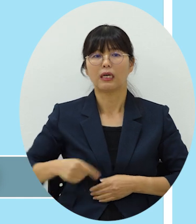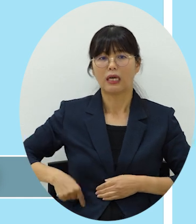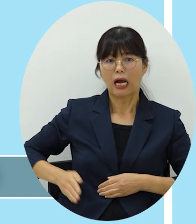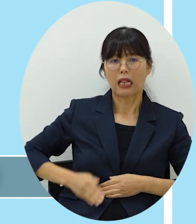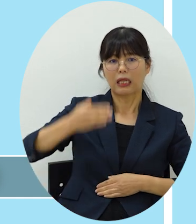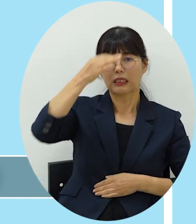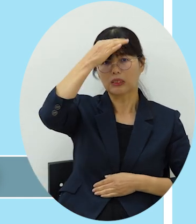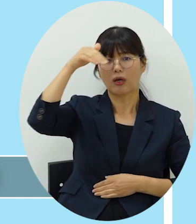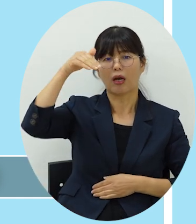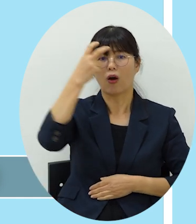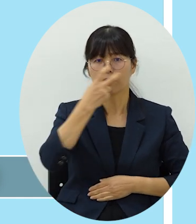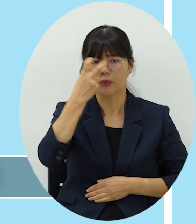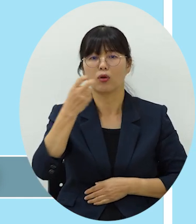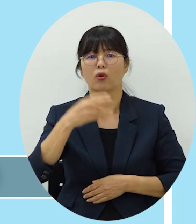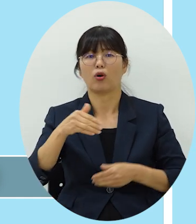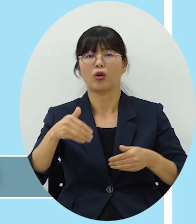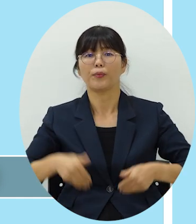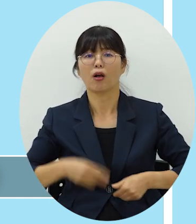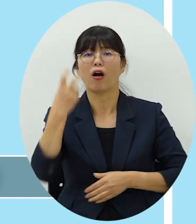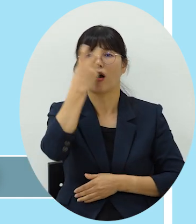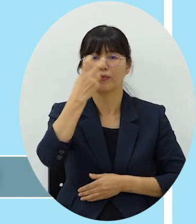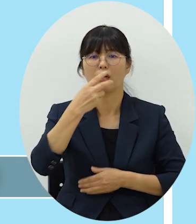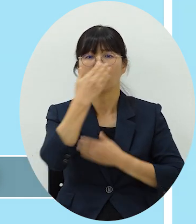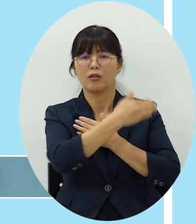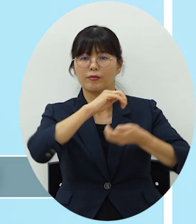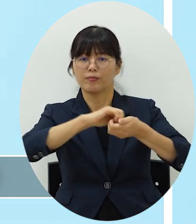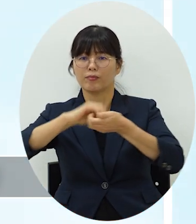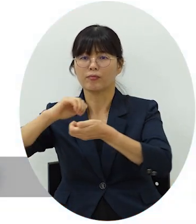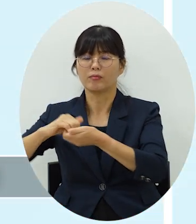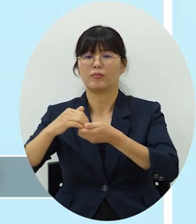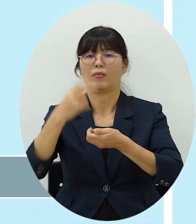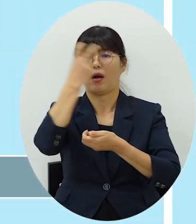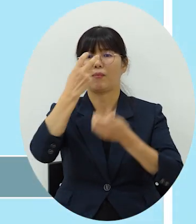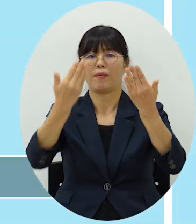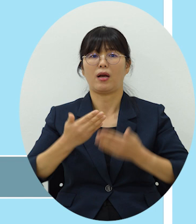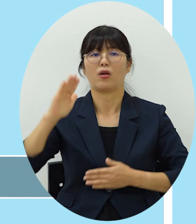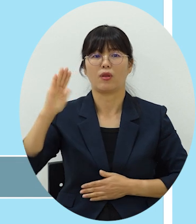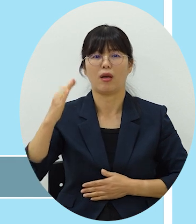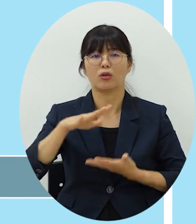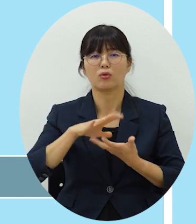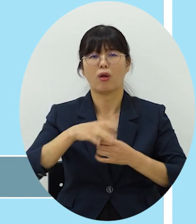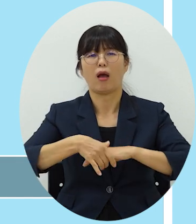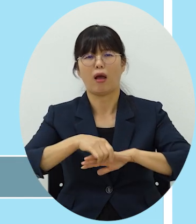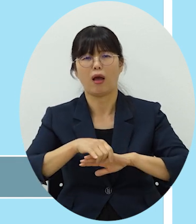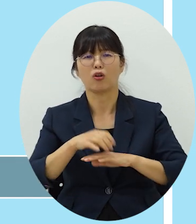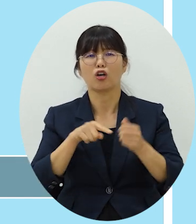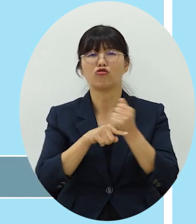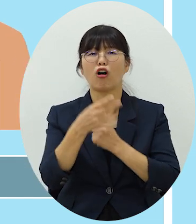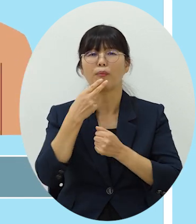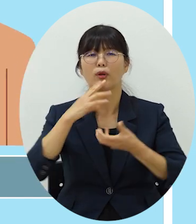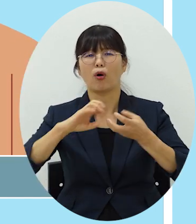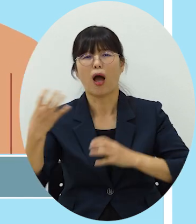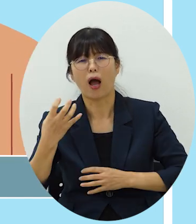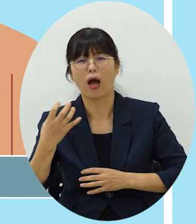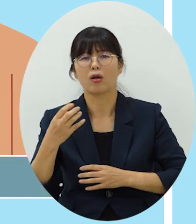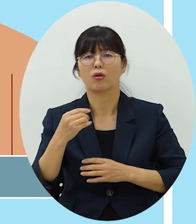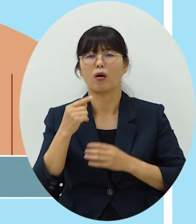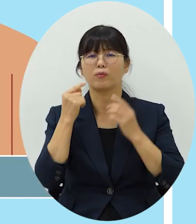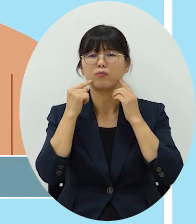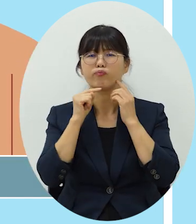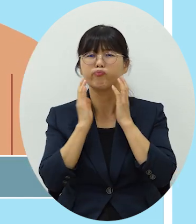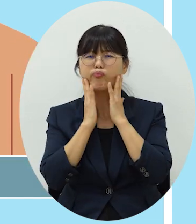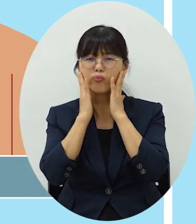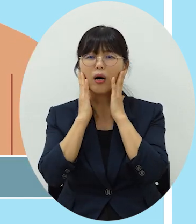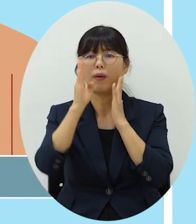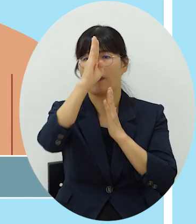검사를 비롯한 필요한 검사를 정기적으로 받아야 합니다. 소화장애, 이유 없는 근육통, 안면 홍조